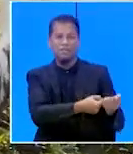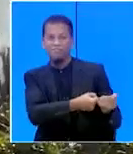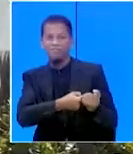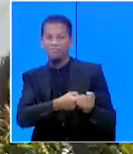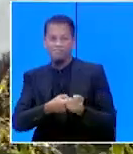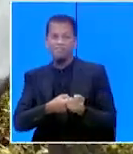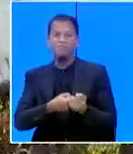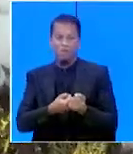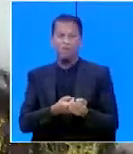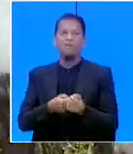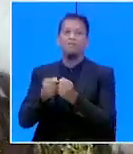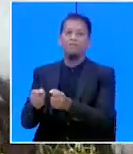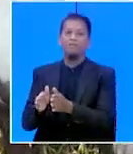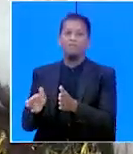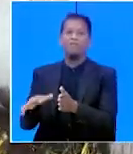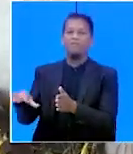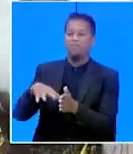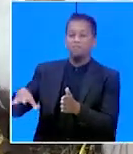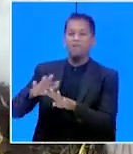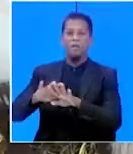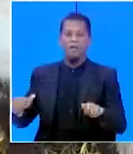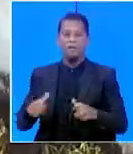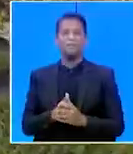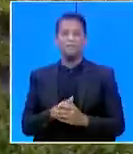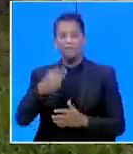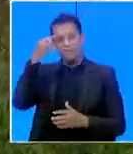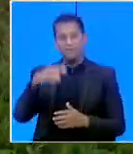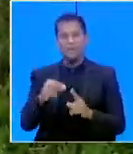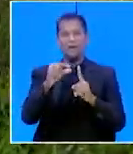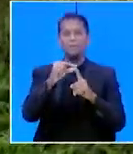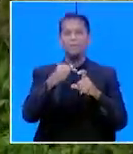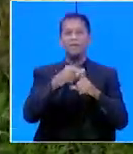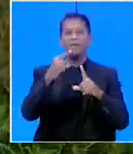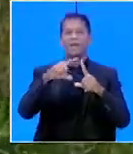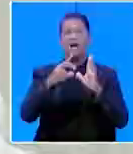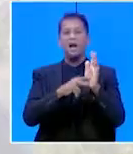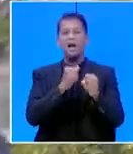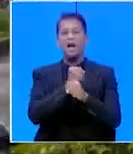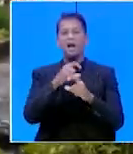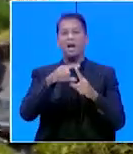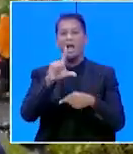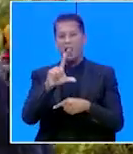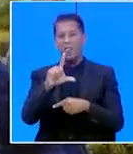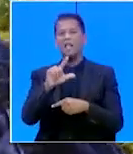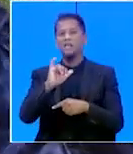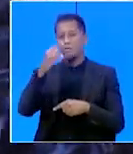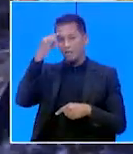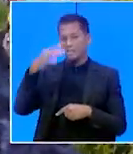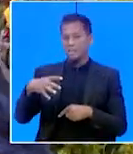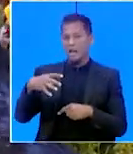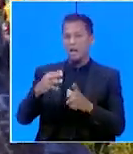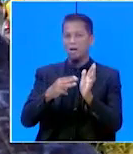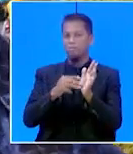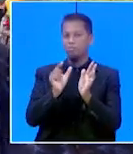rencananya dipindahkan ke tempat yang lebih aman, yakni di Desa Penanggal dan Desa Sumber Mujur. Iya, karena